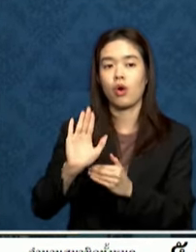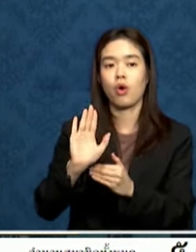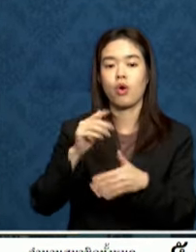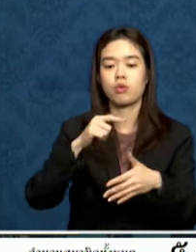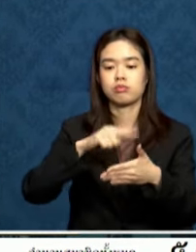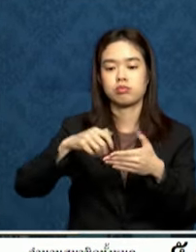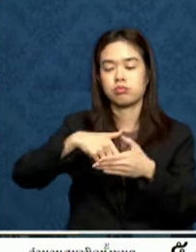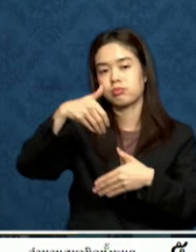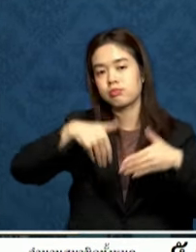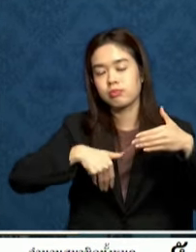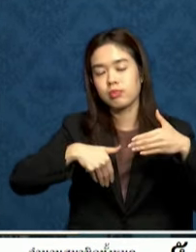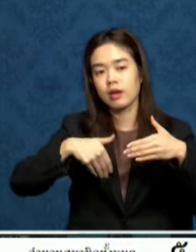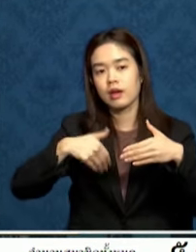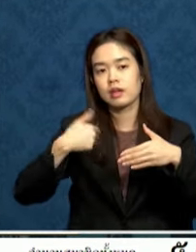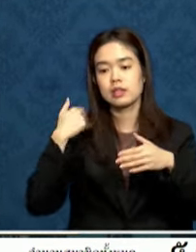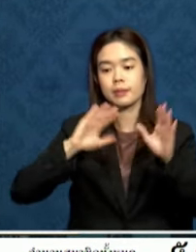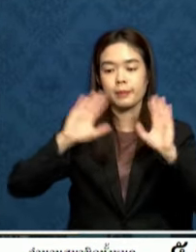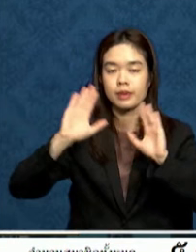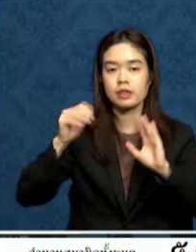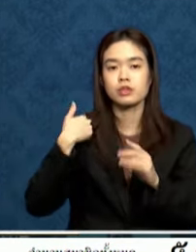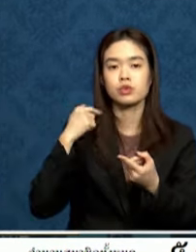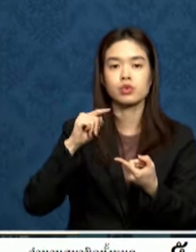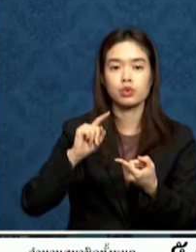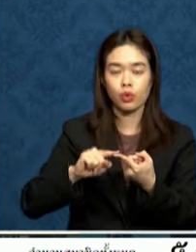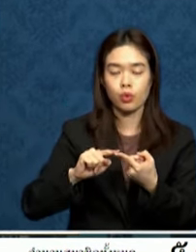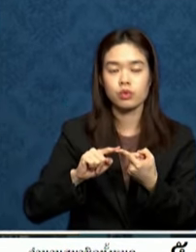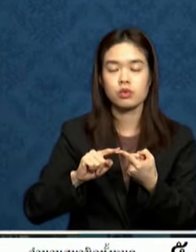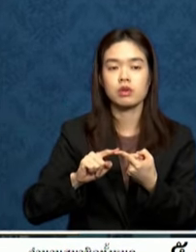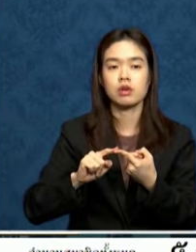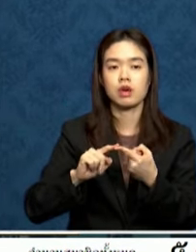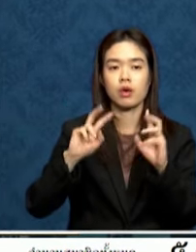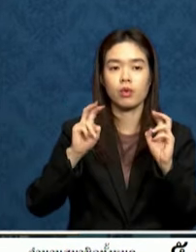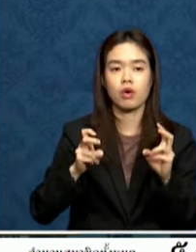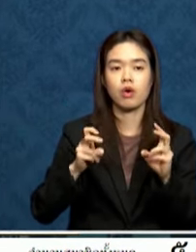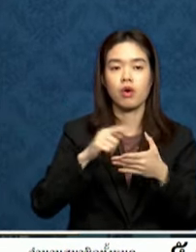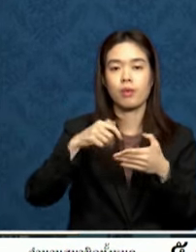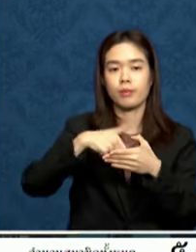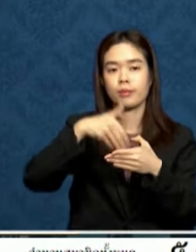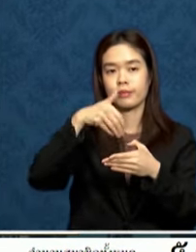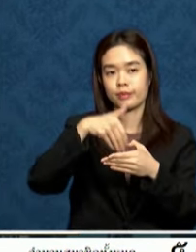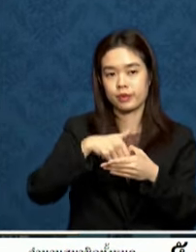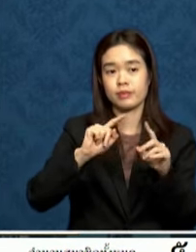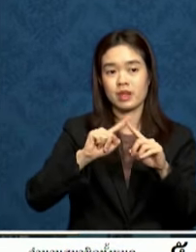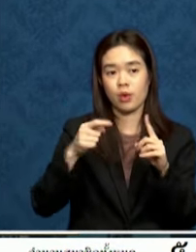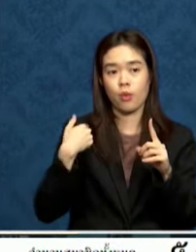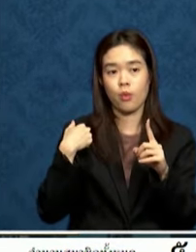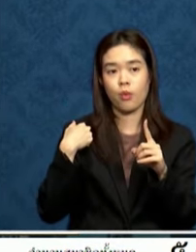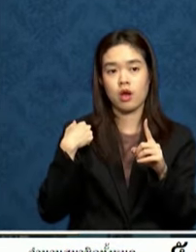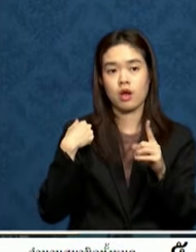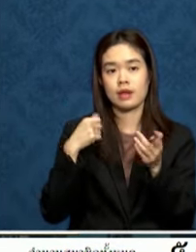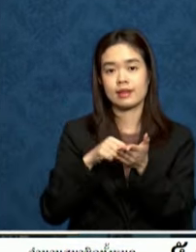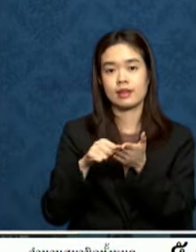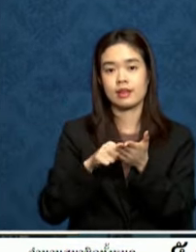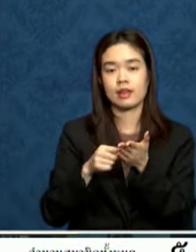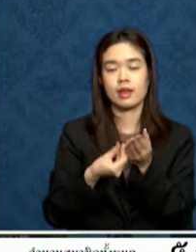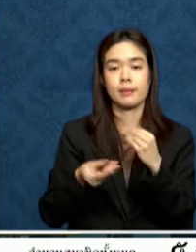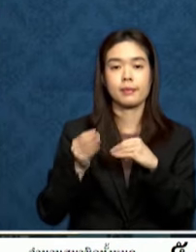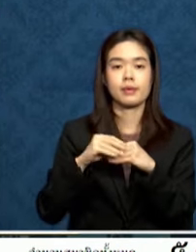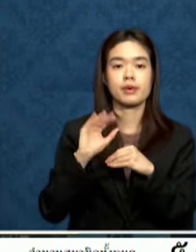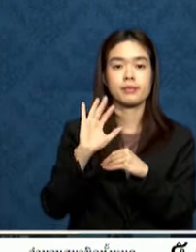สิทธิ์ออกเสียงในเรื่องที่จะธรรประชามตินั้นครับเงื่อนไขครับมีมั้ครับไม่มีกำหนดไว้